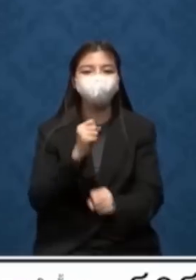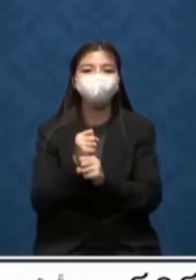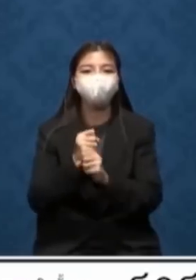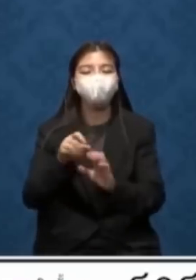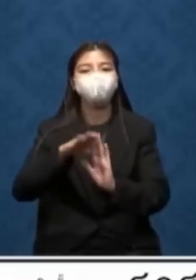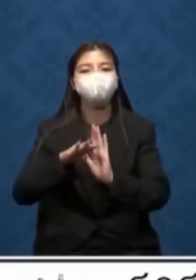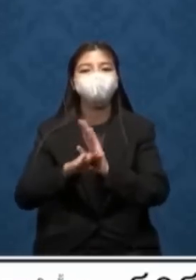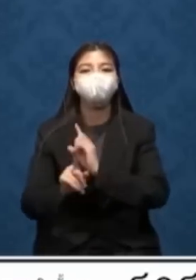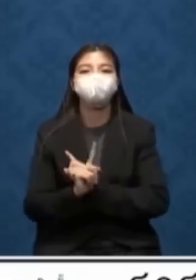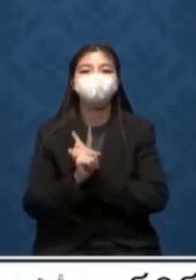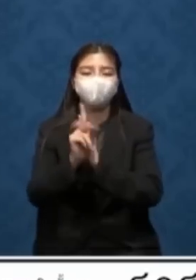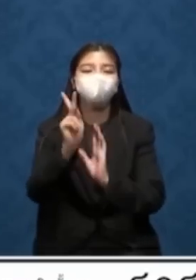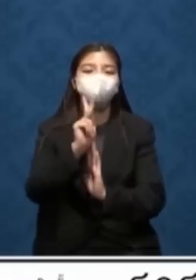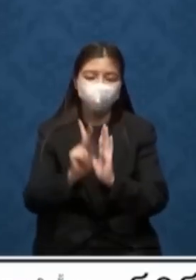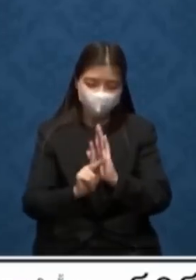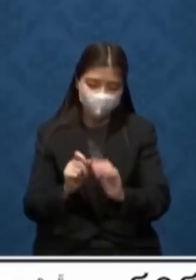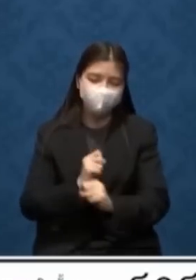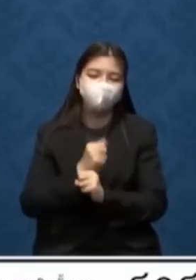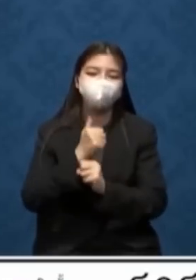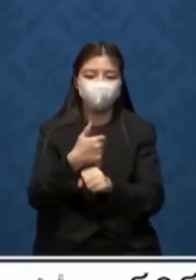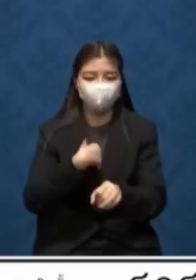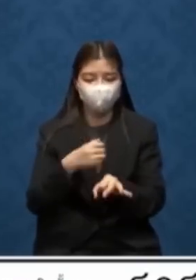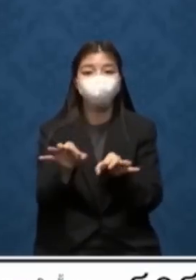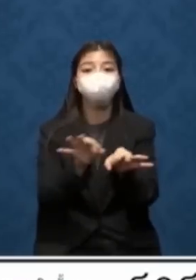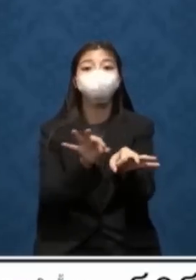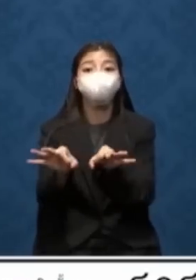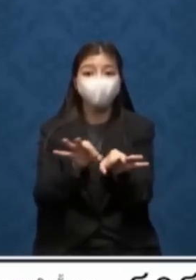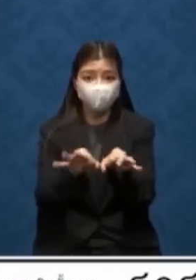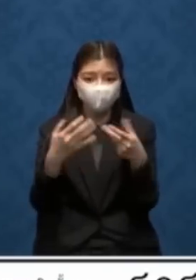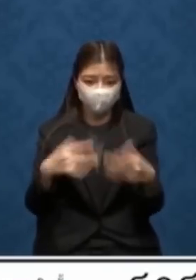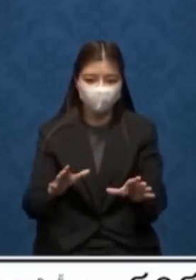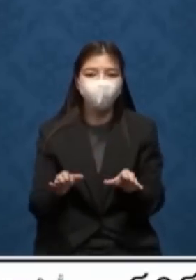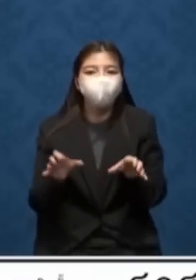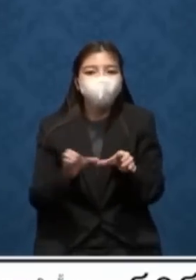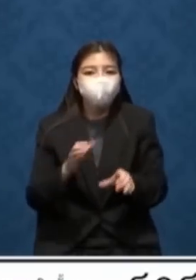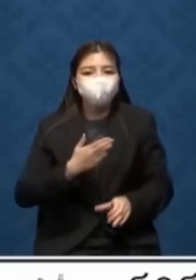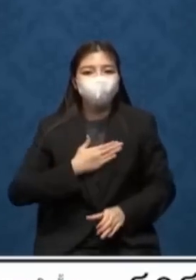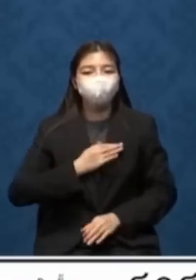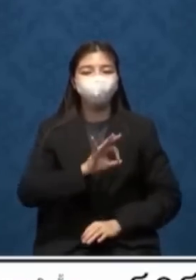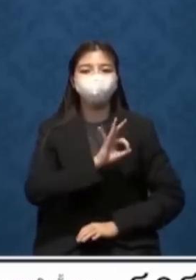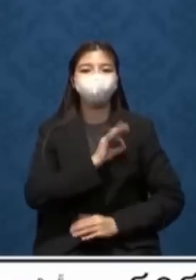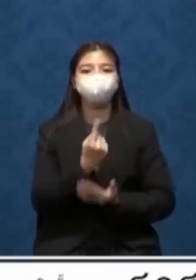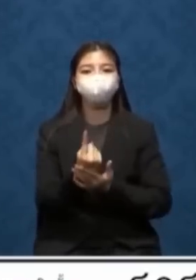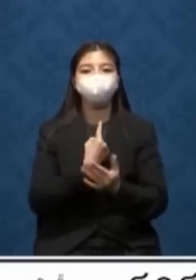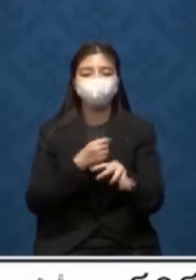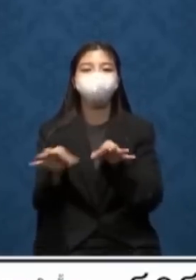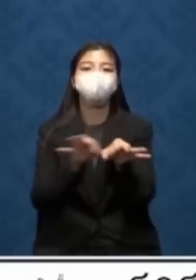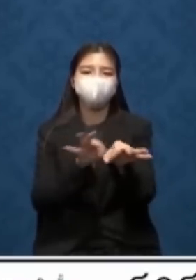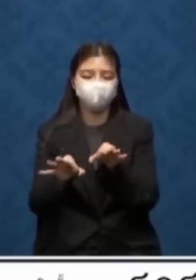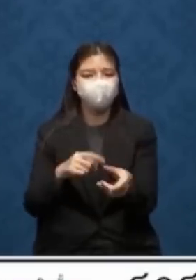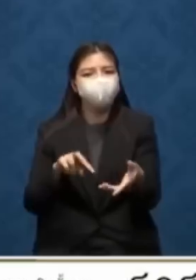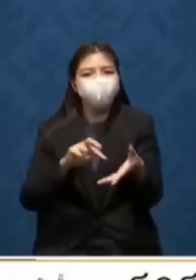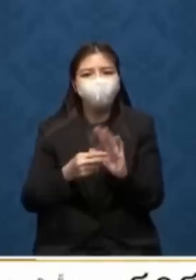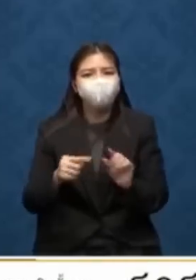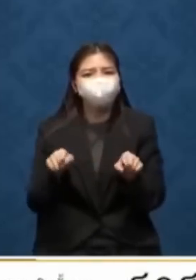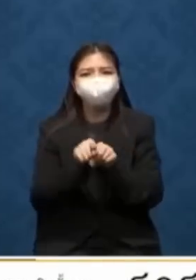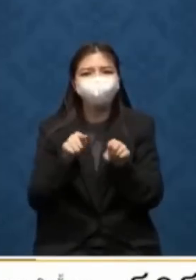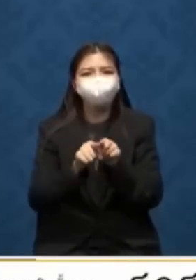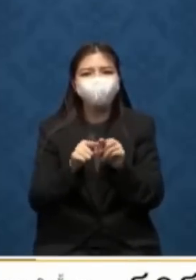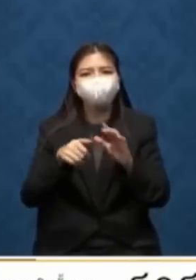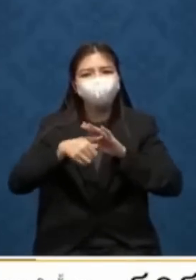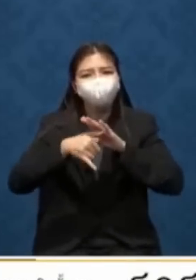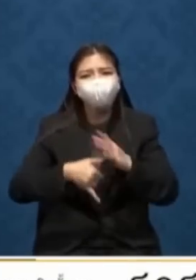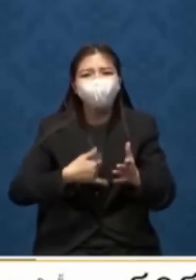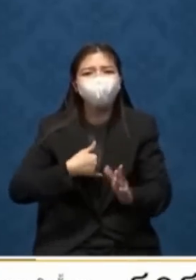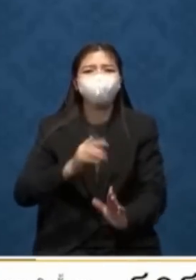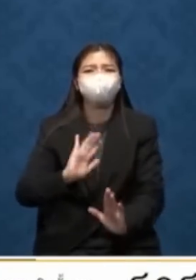ของท่านไปแต่สิ่งที่ผมชี้แจงเนี่ยผมชี้แจงในฐานะสมาชิกพรรคเนี่ยผมคิดว่ามันไม่เป็นธรรมถ้าท่านมีหลักฐานเนี่ยท่านก็เว